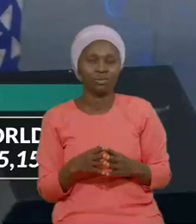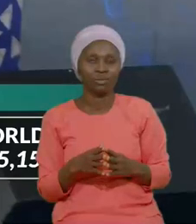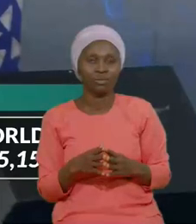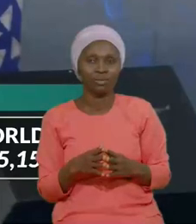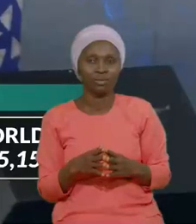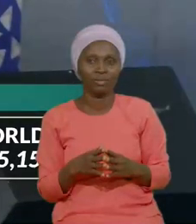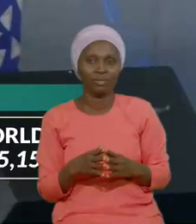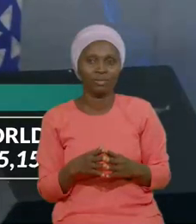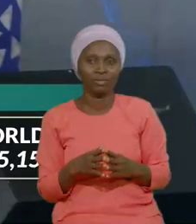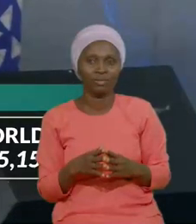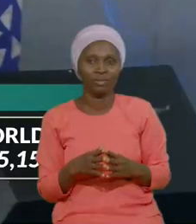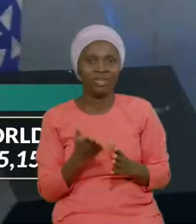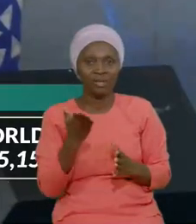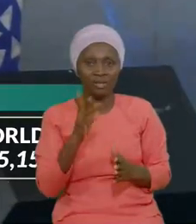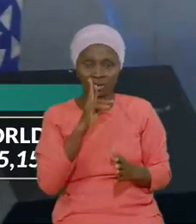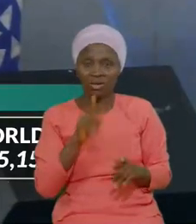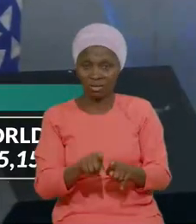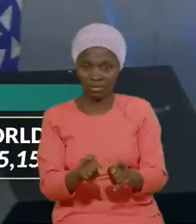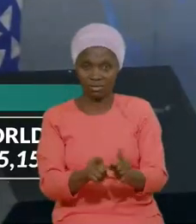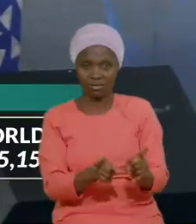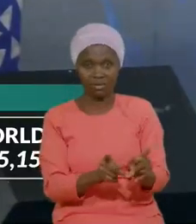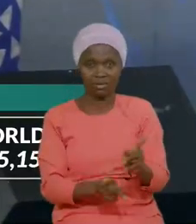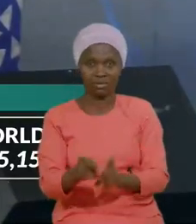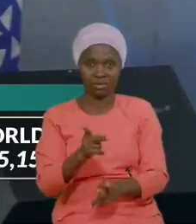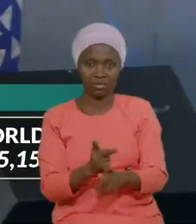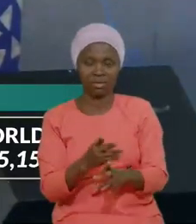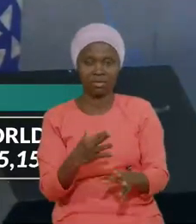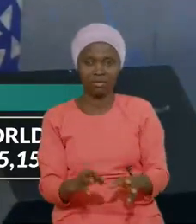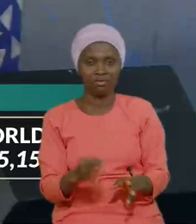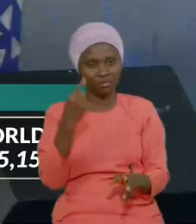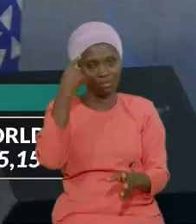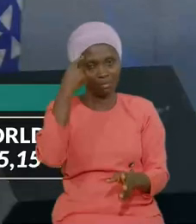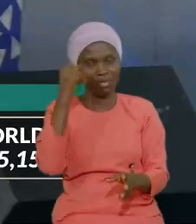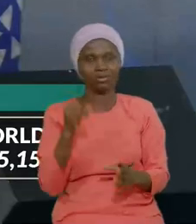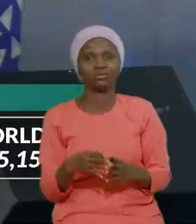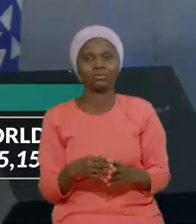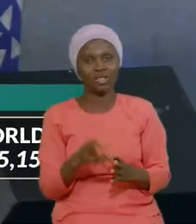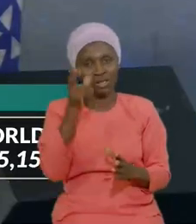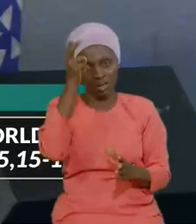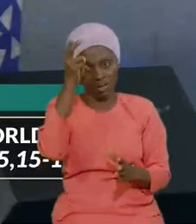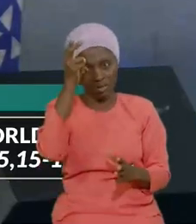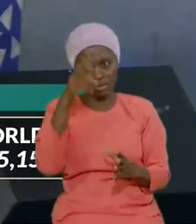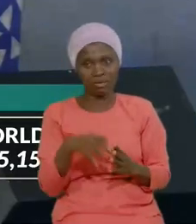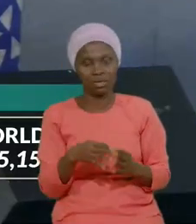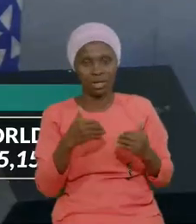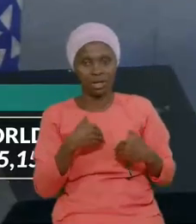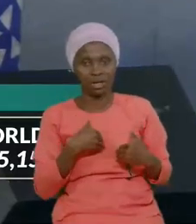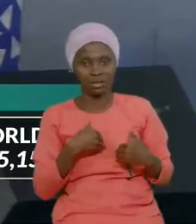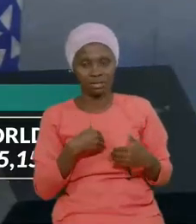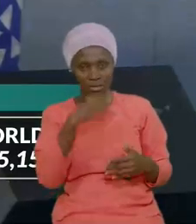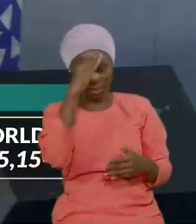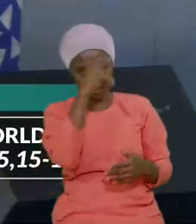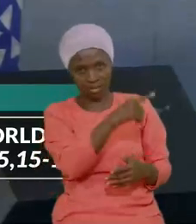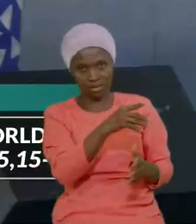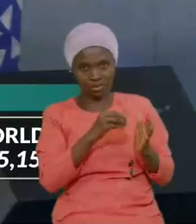Ayez en vous les sentiments qui étaient en Jésus-Christ. Il y a plusieurs types de pensées.